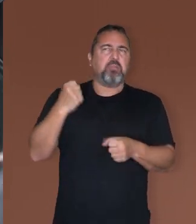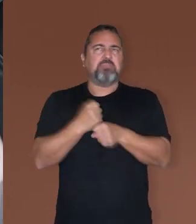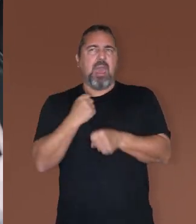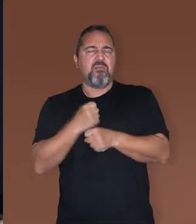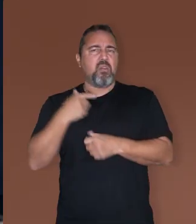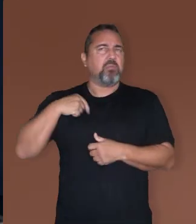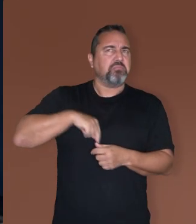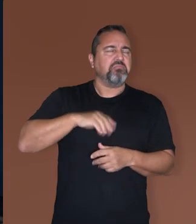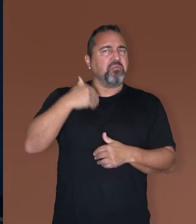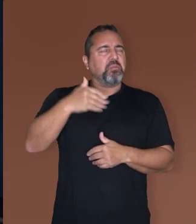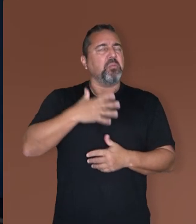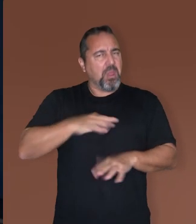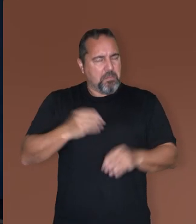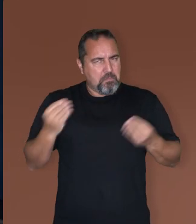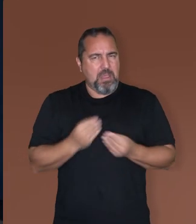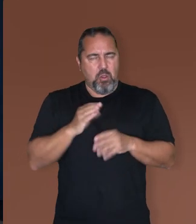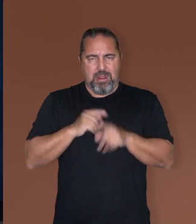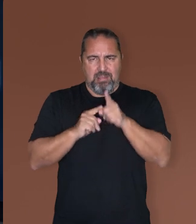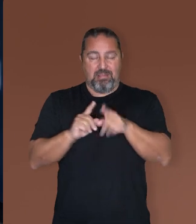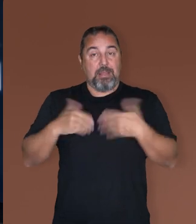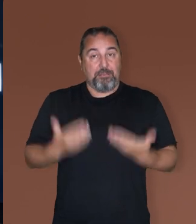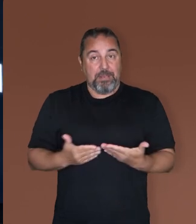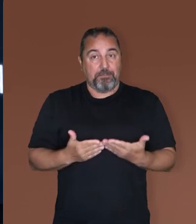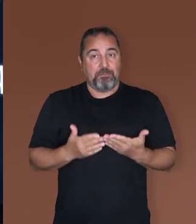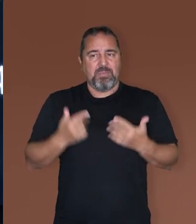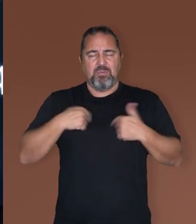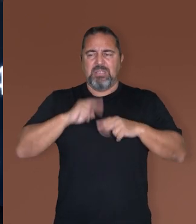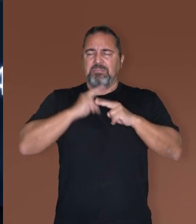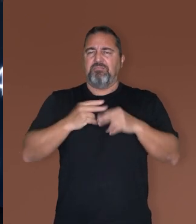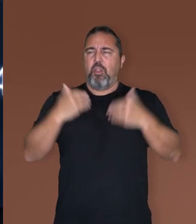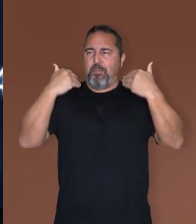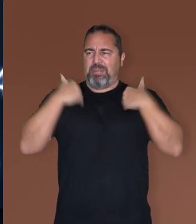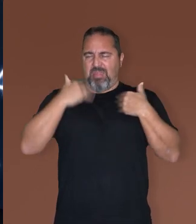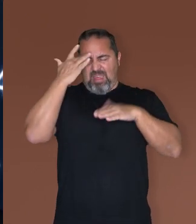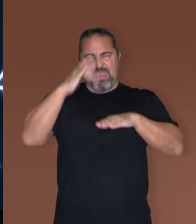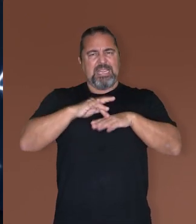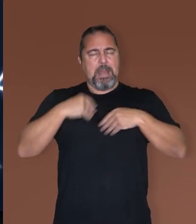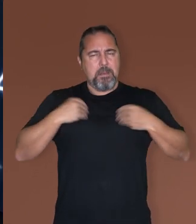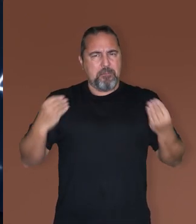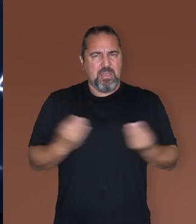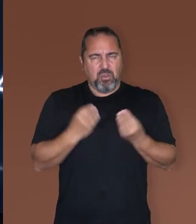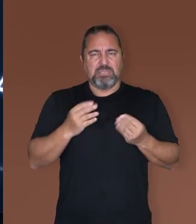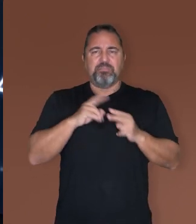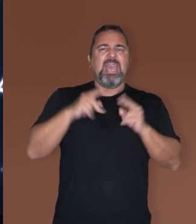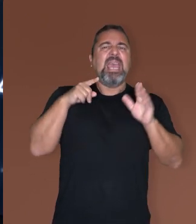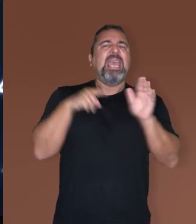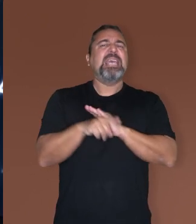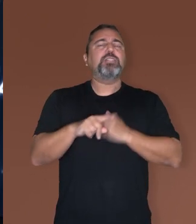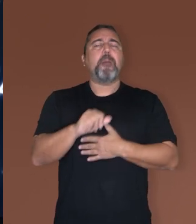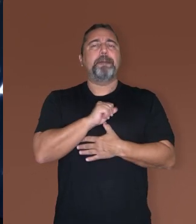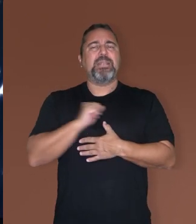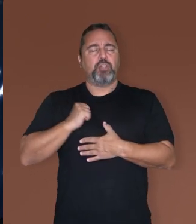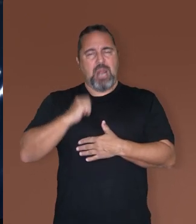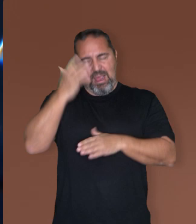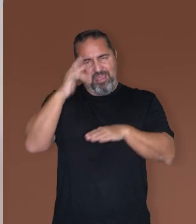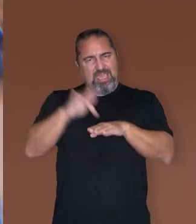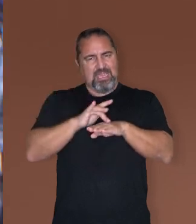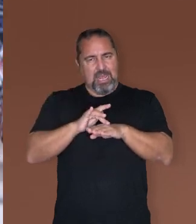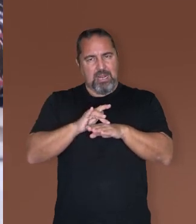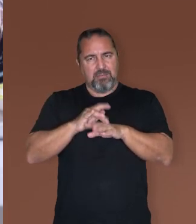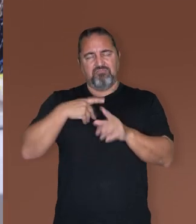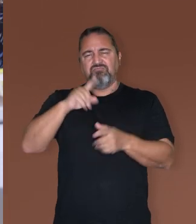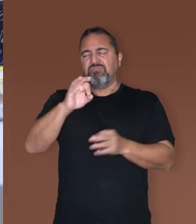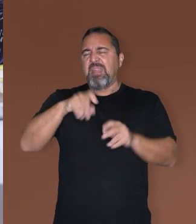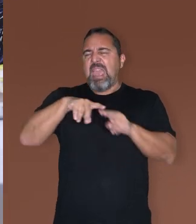lanerako trebetasun praktikoak ere garatuko dituzu. Hobetu zure trebetasun digitalak ikastaro honi esker.